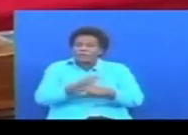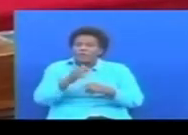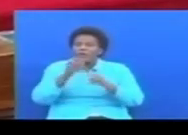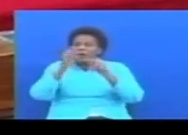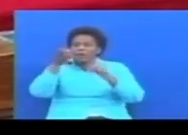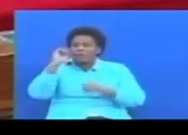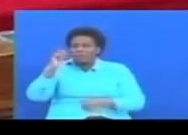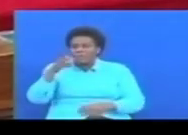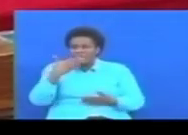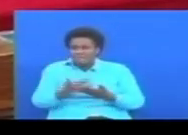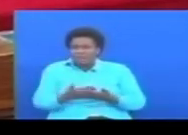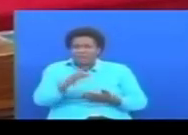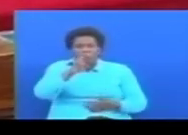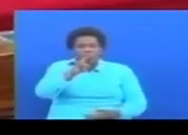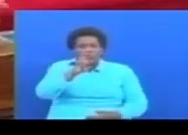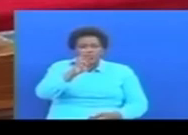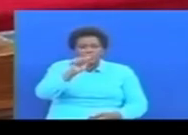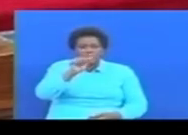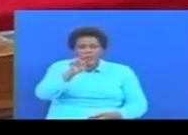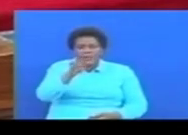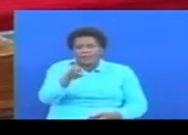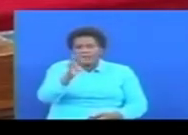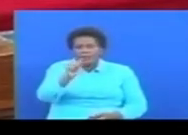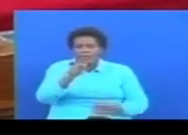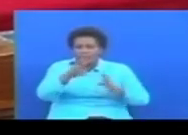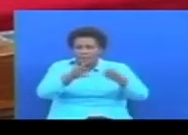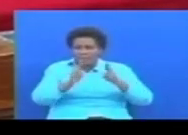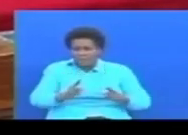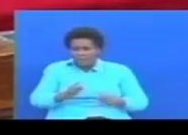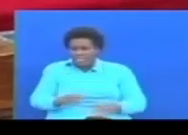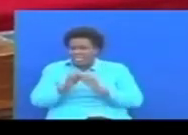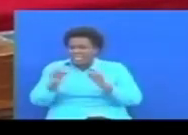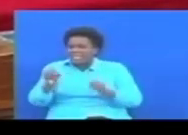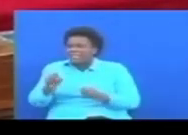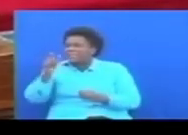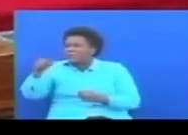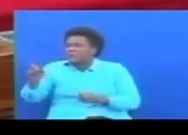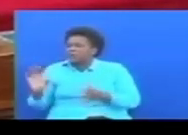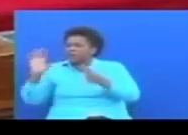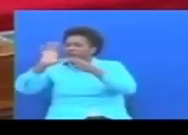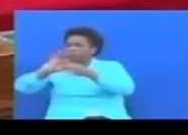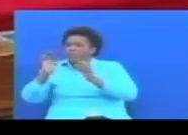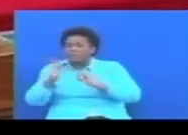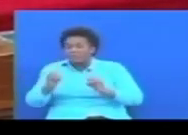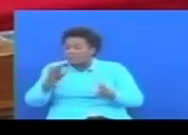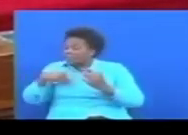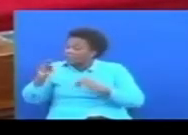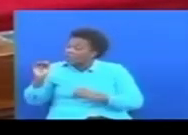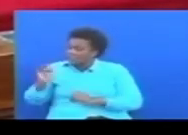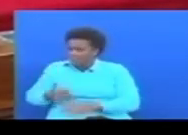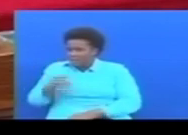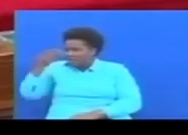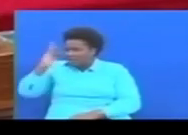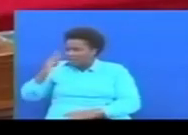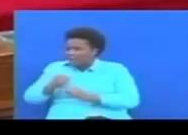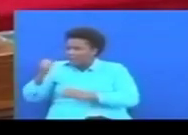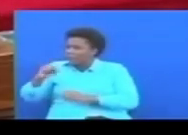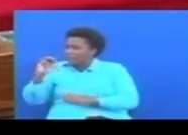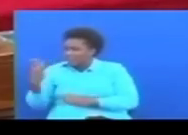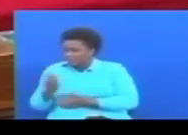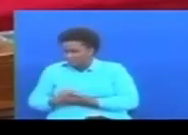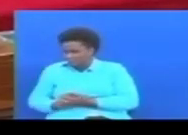Darajani, lakini umeme hawajaunganishwa wananchi. Nataka nikutaarifu Mheshimiwa Mbunge, serikali yetu ya awamu ya 5 imekuja na mradi mwingine